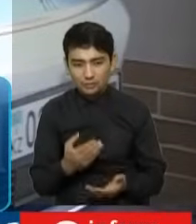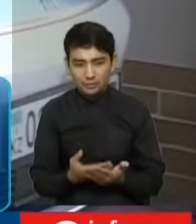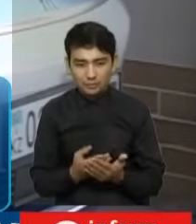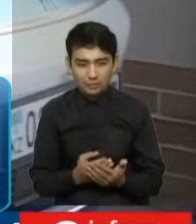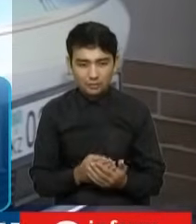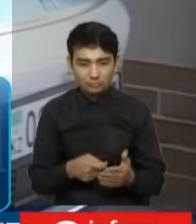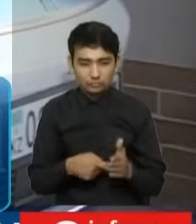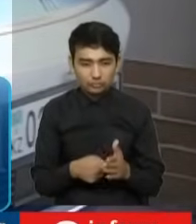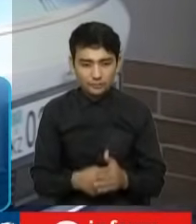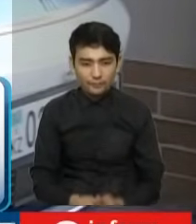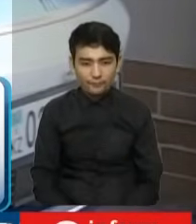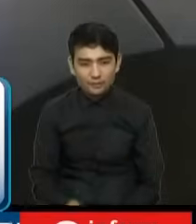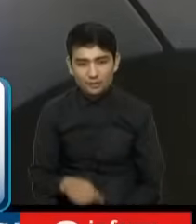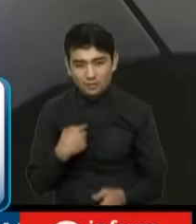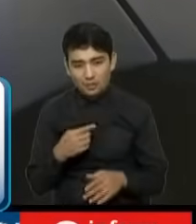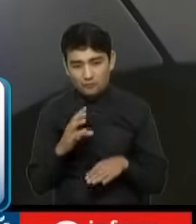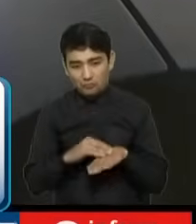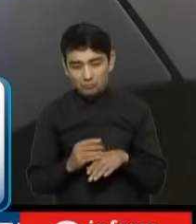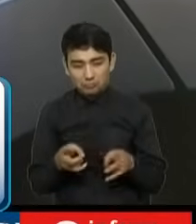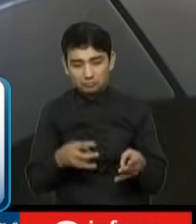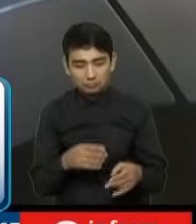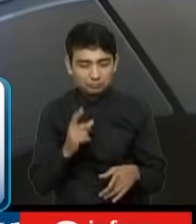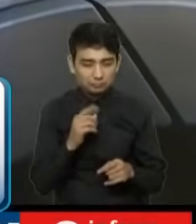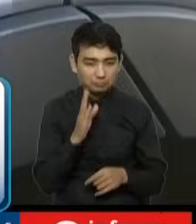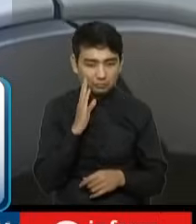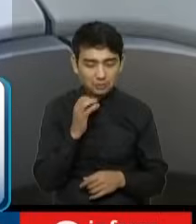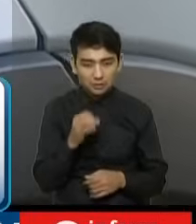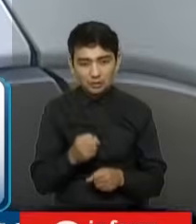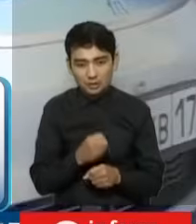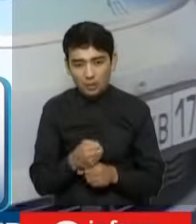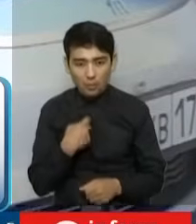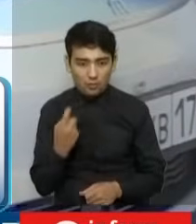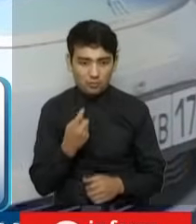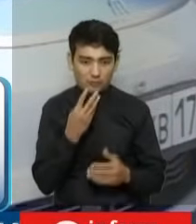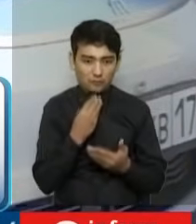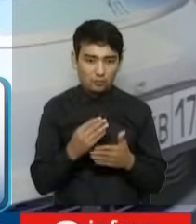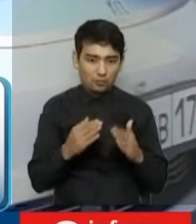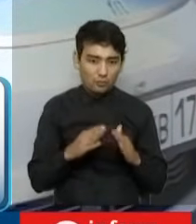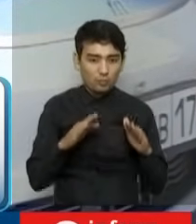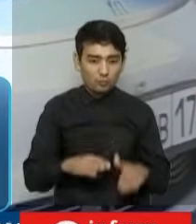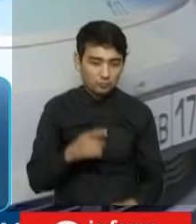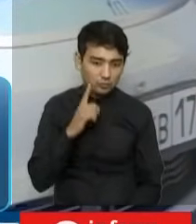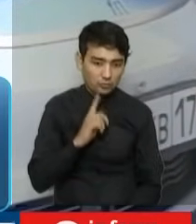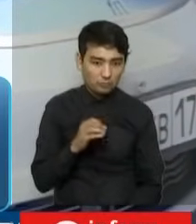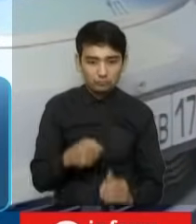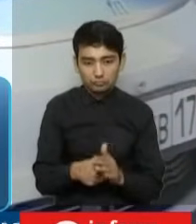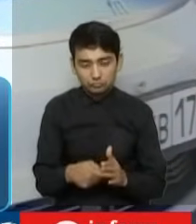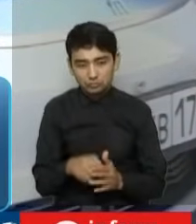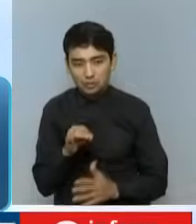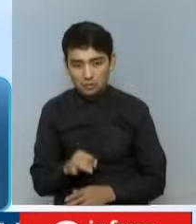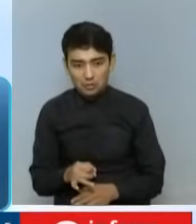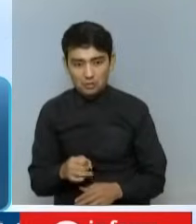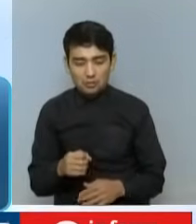основном на ночь, да, оставляем на ночную зарядку. Мы просто в частном секторе живем, из-за этого нам удобнее дома заряжаться и дешевле выходит по